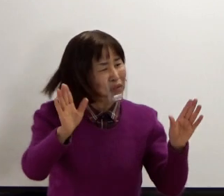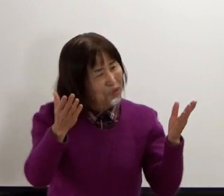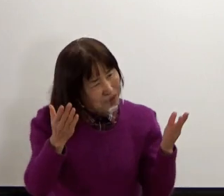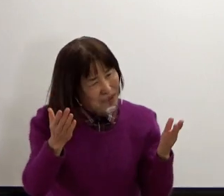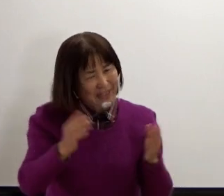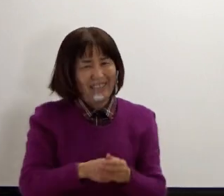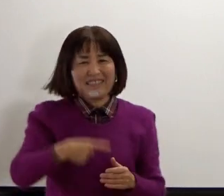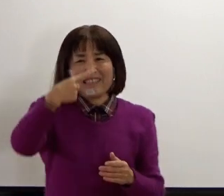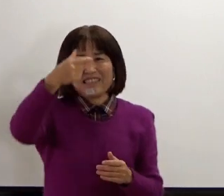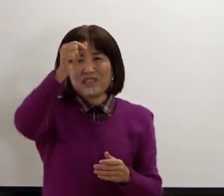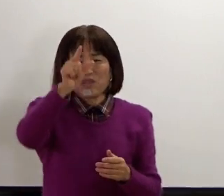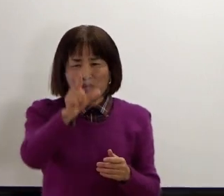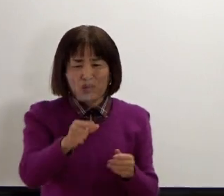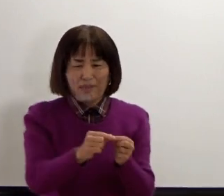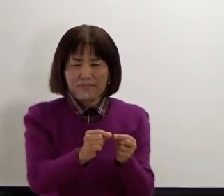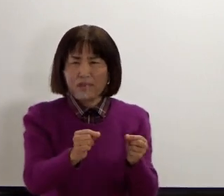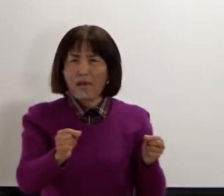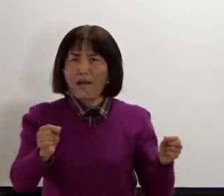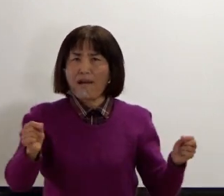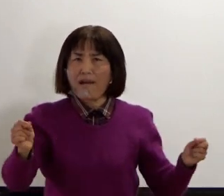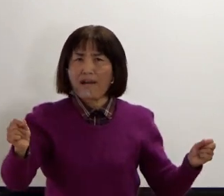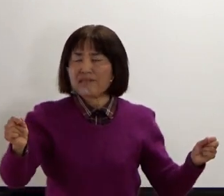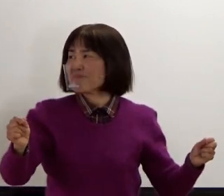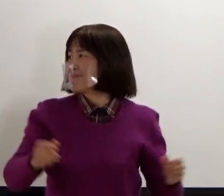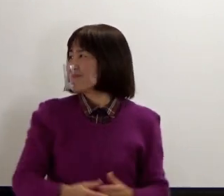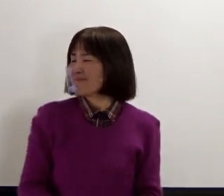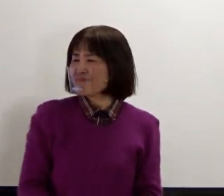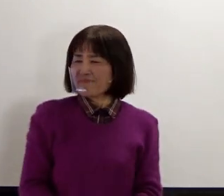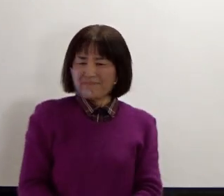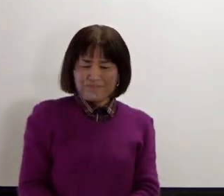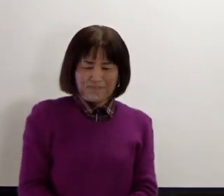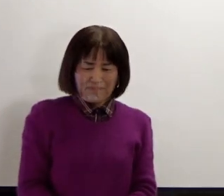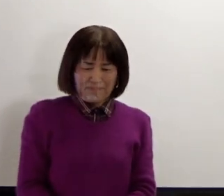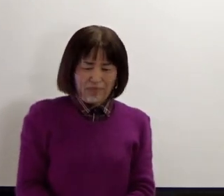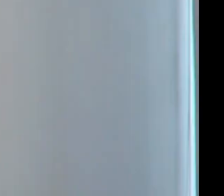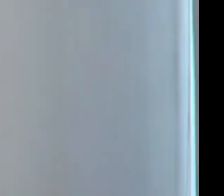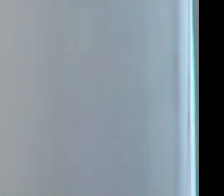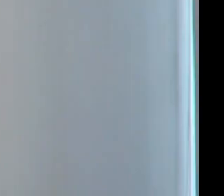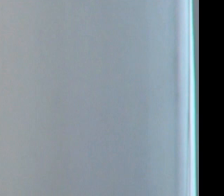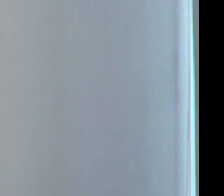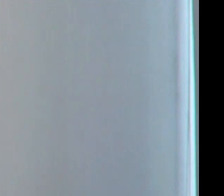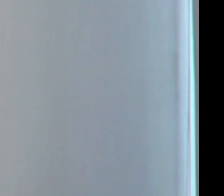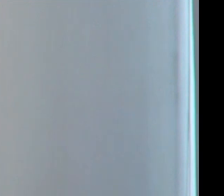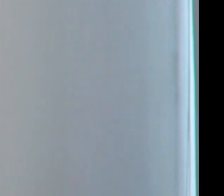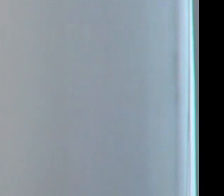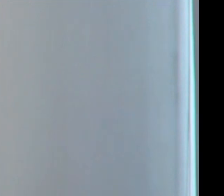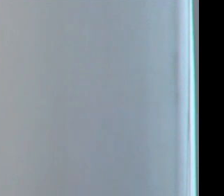ここはイエス様の誕生の前のね、お話なので、